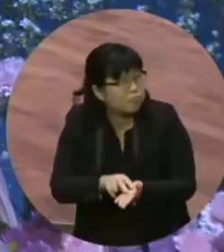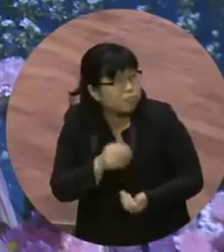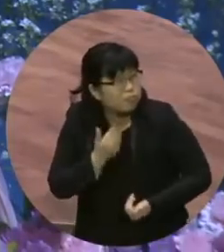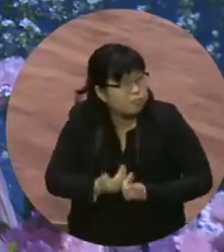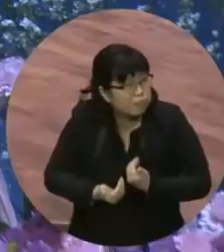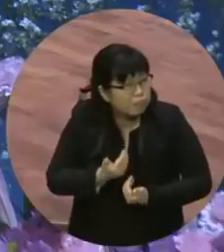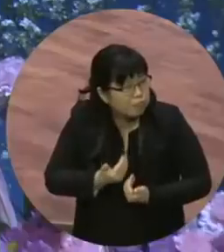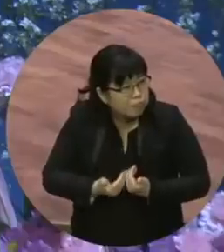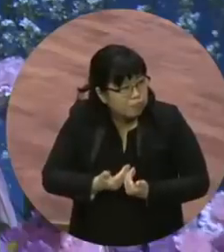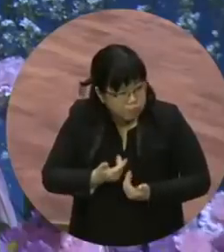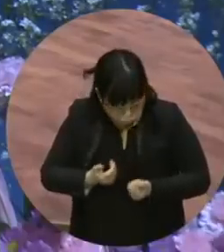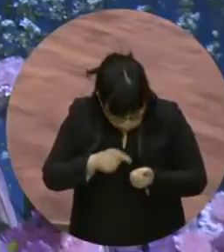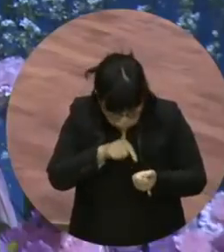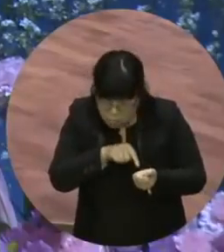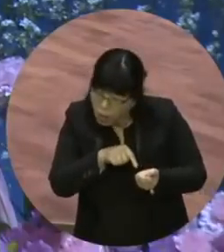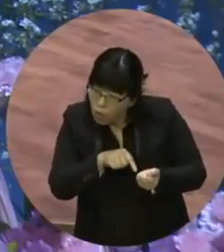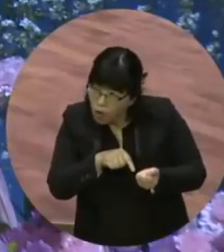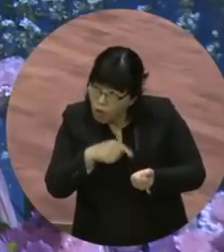해결 못할 것 같아요?